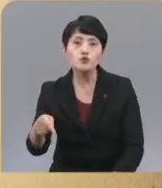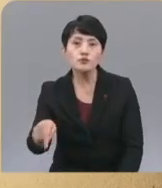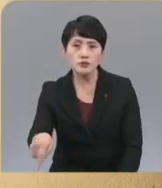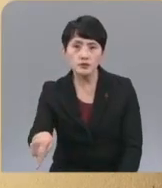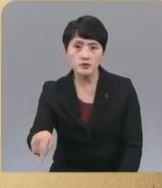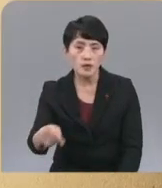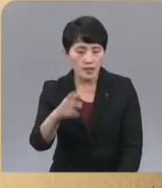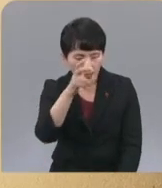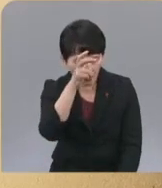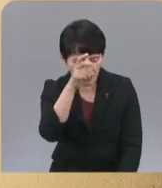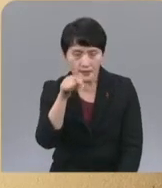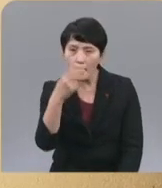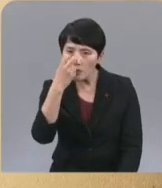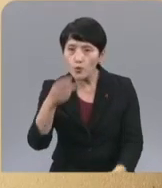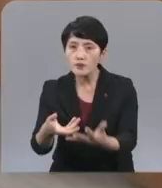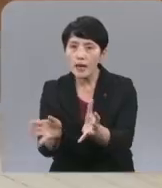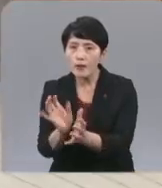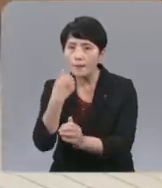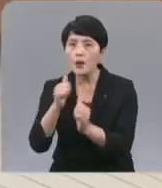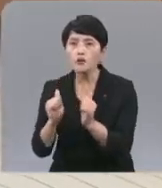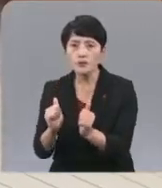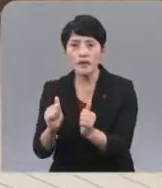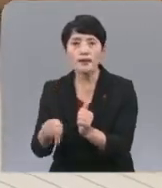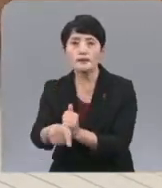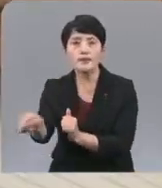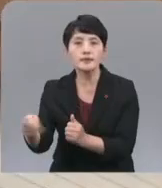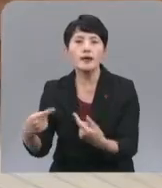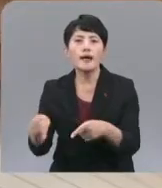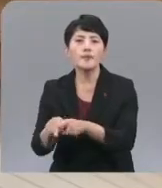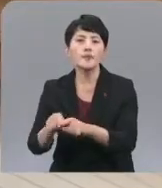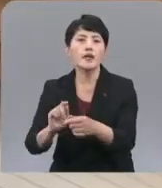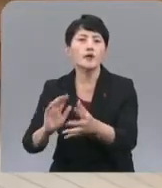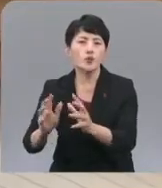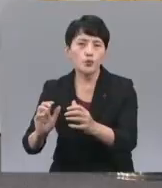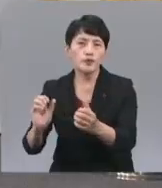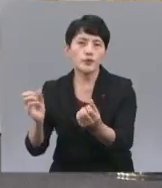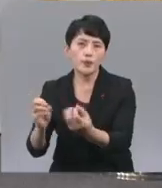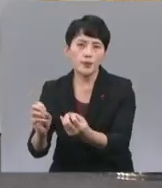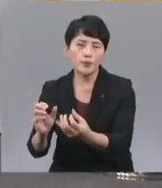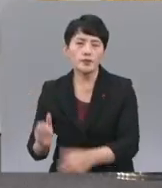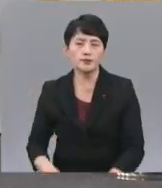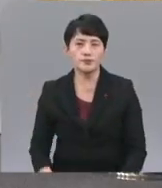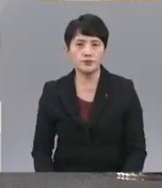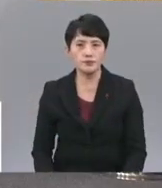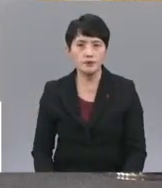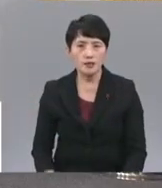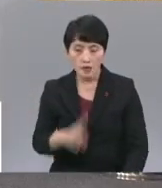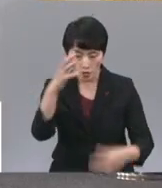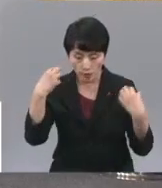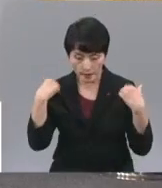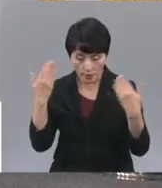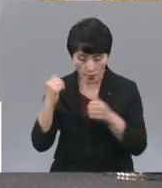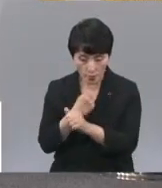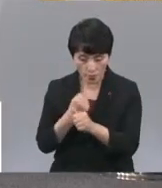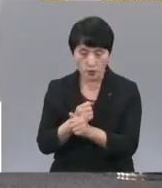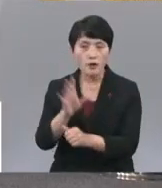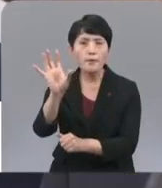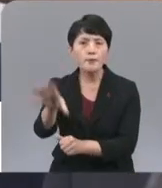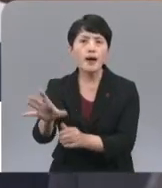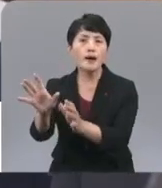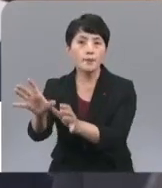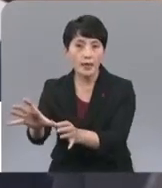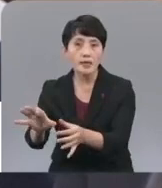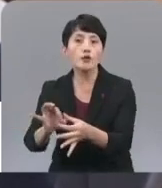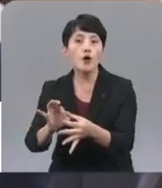التحقيقات في اعمال العنف المدرسيه و حتى تستطيع المدارس في جميع انحاء